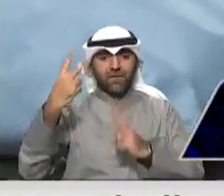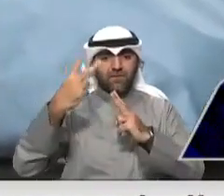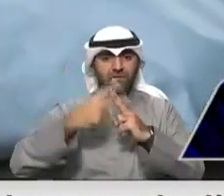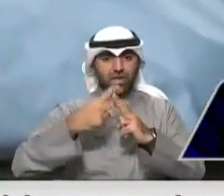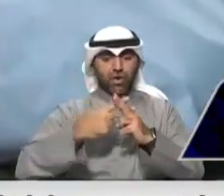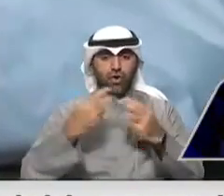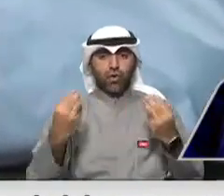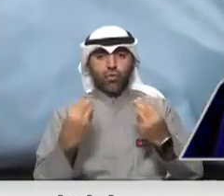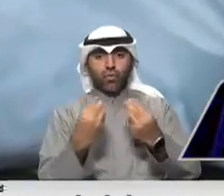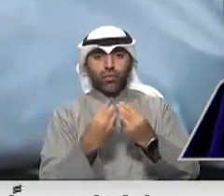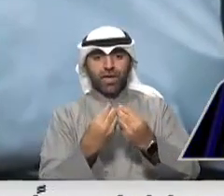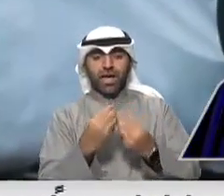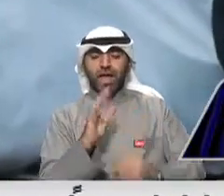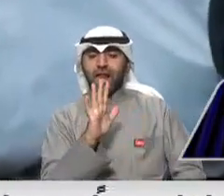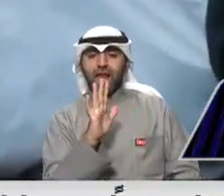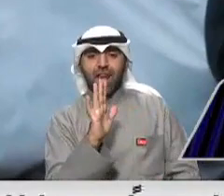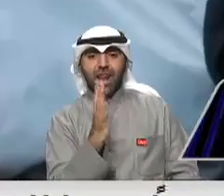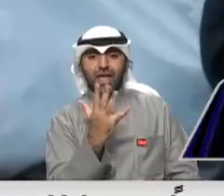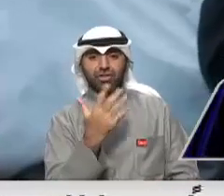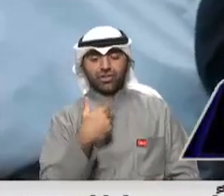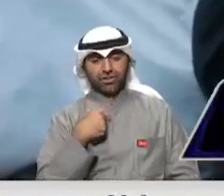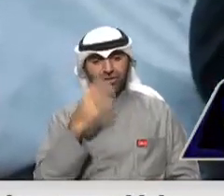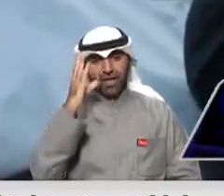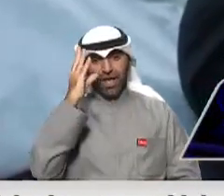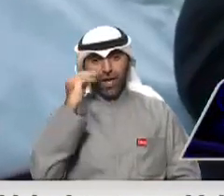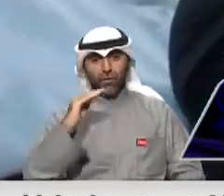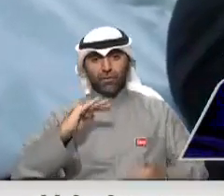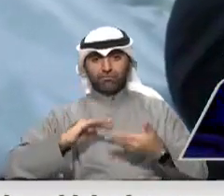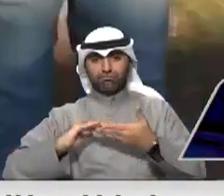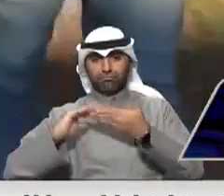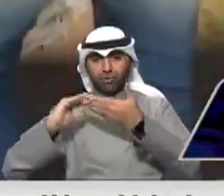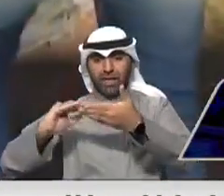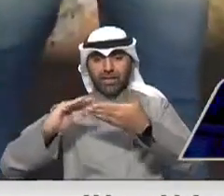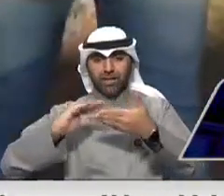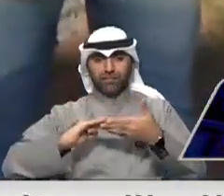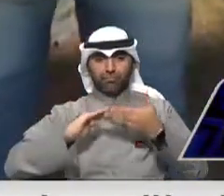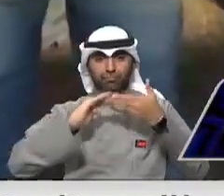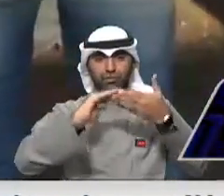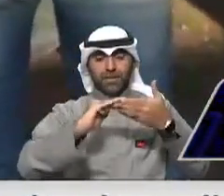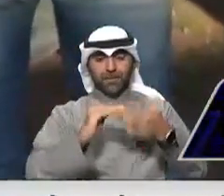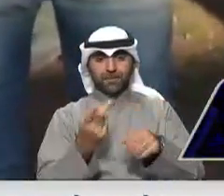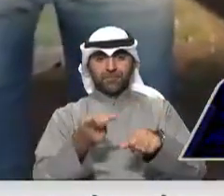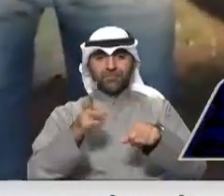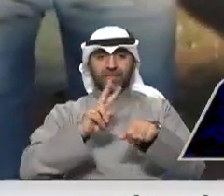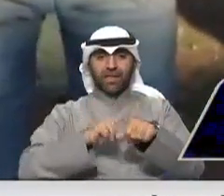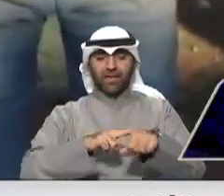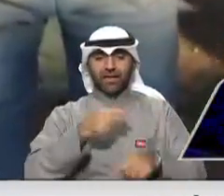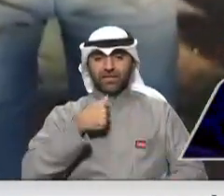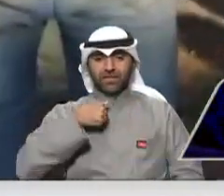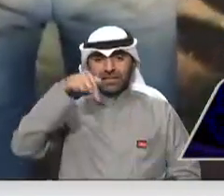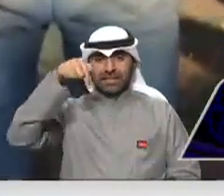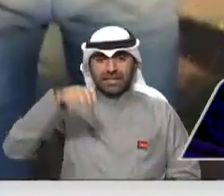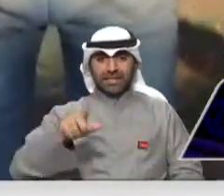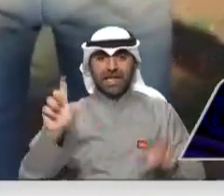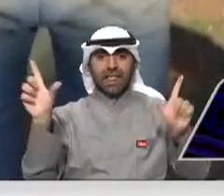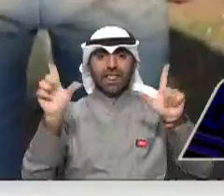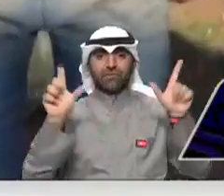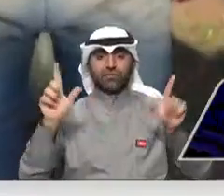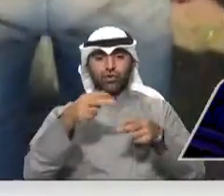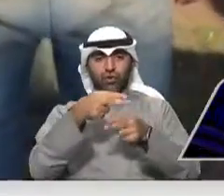مناير، أنا كل مرة أؤكد هذه المعلومة من خلال شاشة تلفزيون دولة الكويت، أطلب